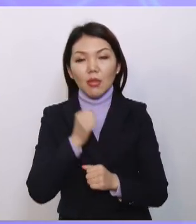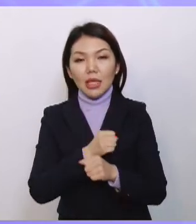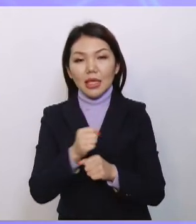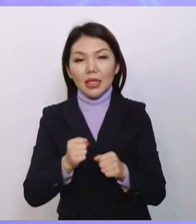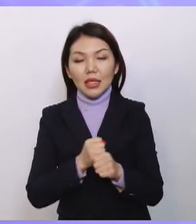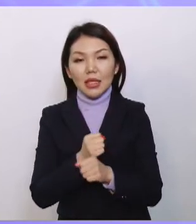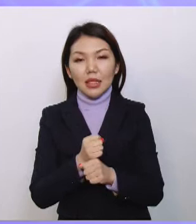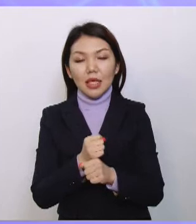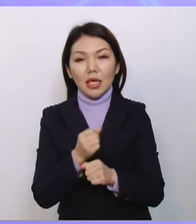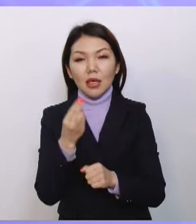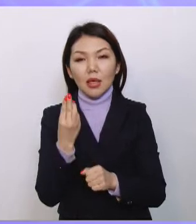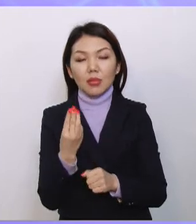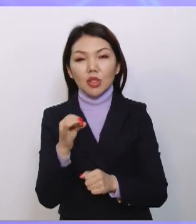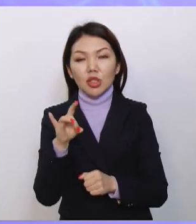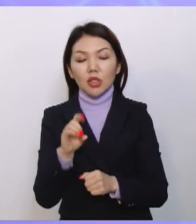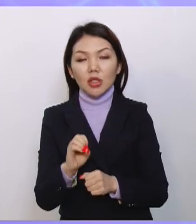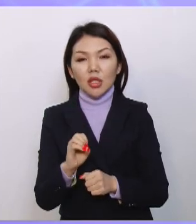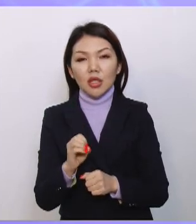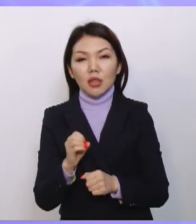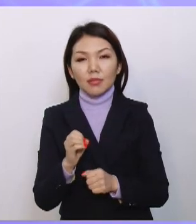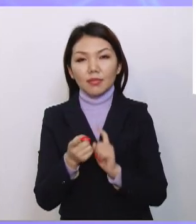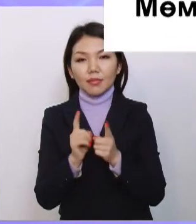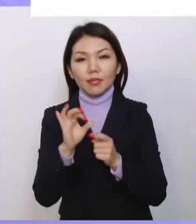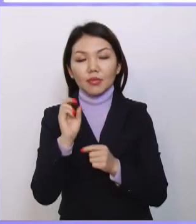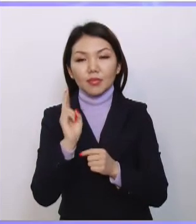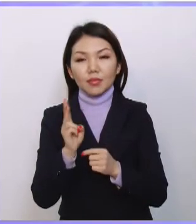Мөмөлөрдү кургатып, как жасайбыз.